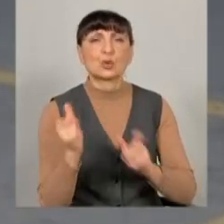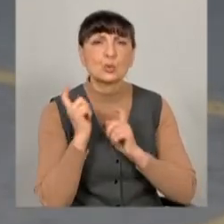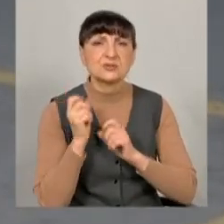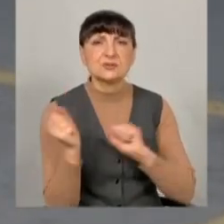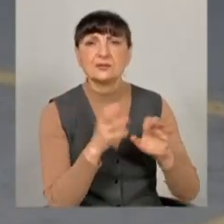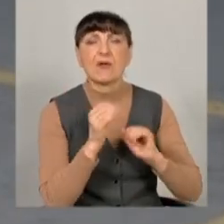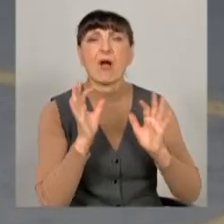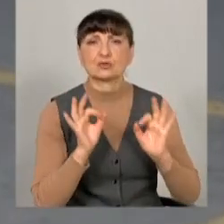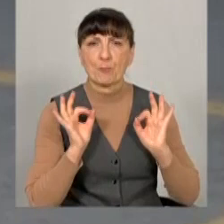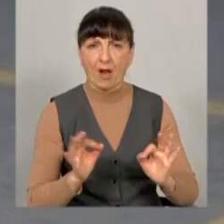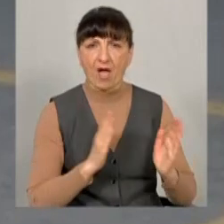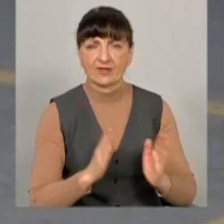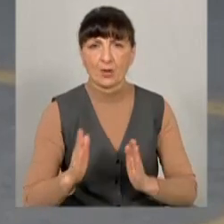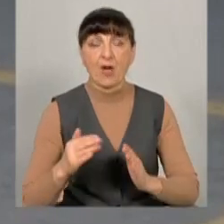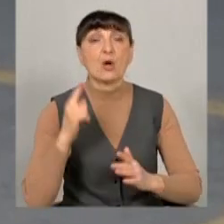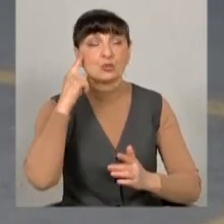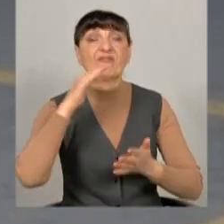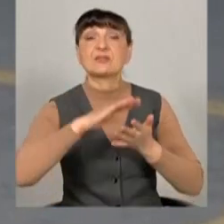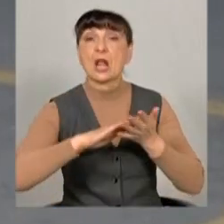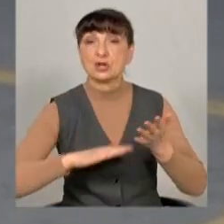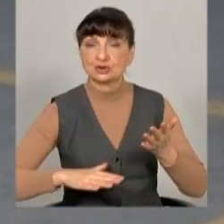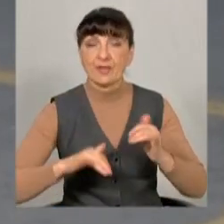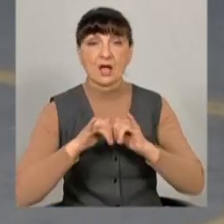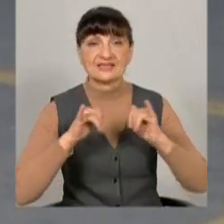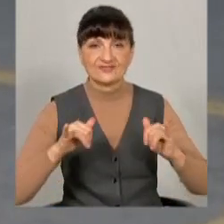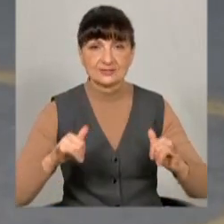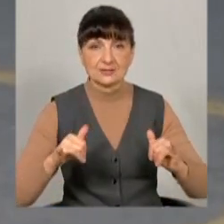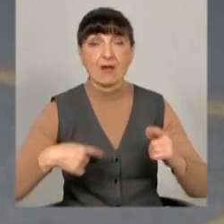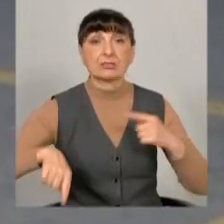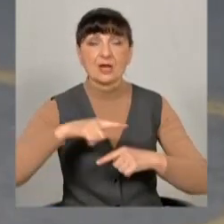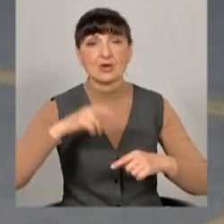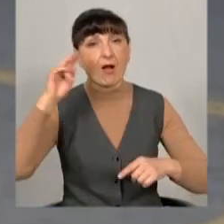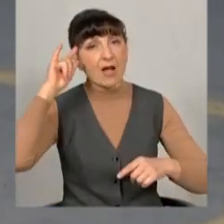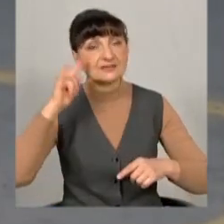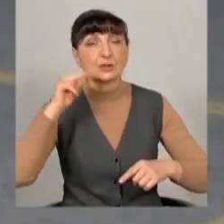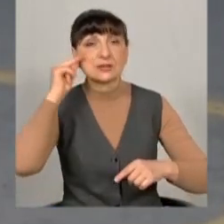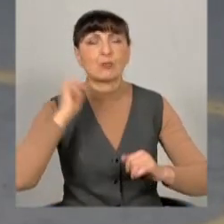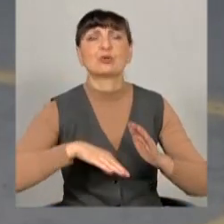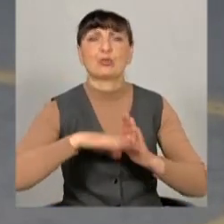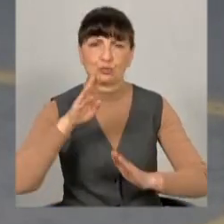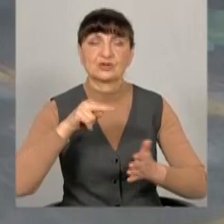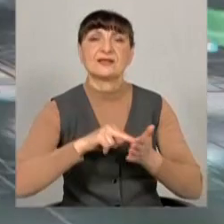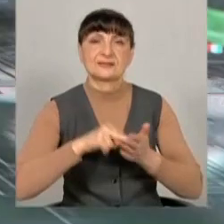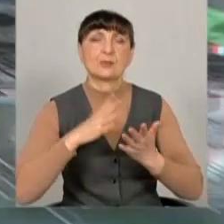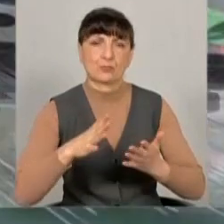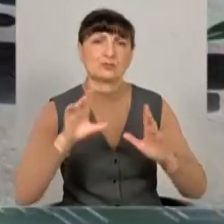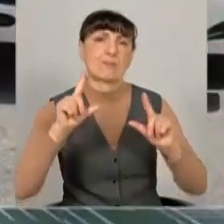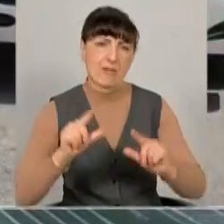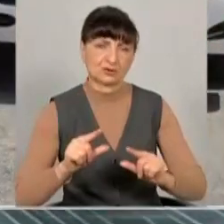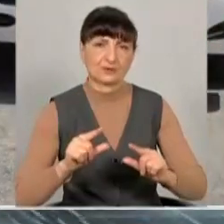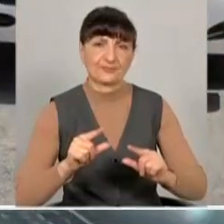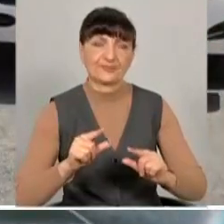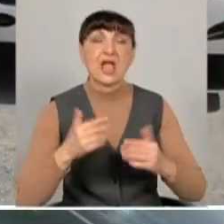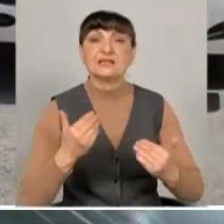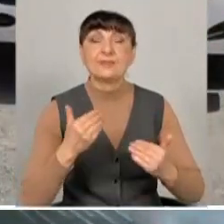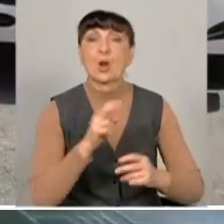было по стандарту. Я думаю, в дальнейшем развитие наших двух стран будет еще лучше. И цены будут доступны. К слову,